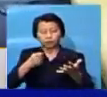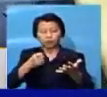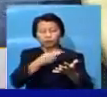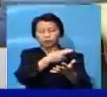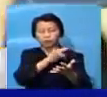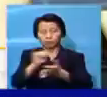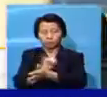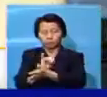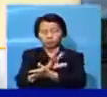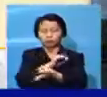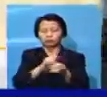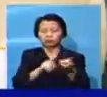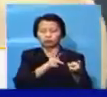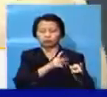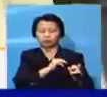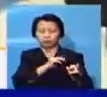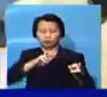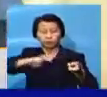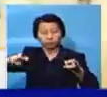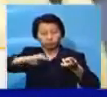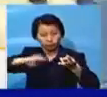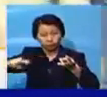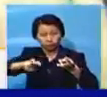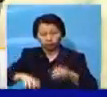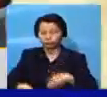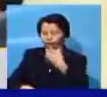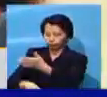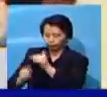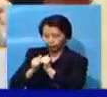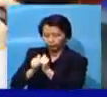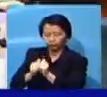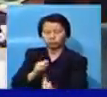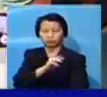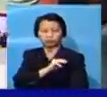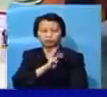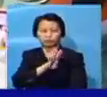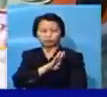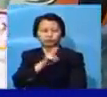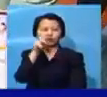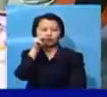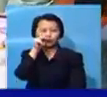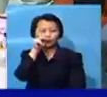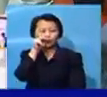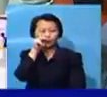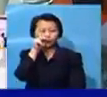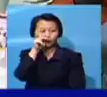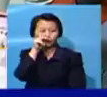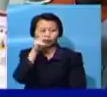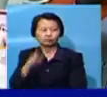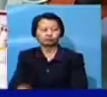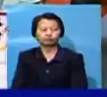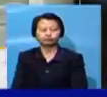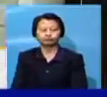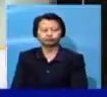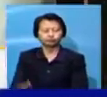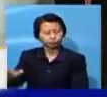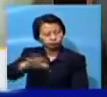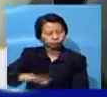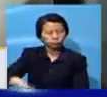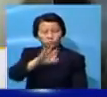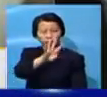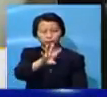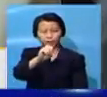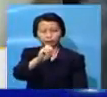industri serta Kementerian pengangkutan beliau diiringi menteri besar Kedah Datuk Seri Ahmad bashah Mat Hanifah dijangka lebih